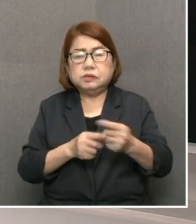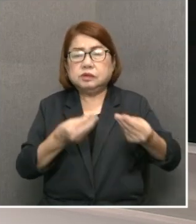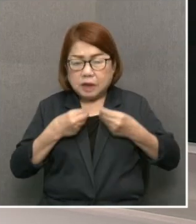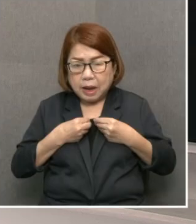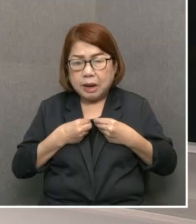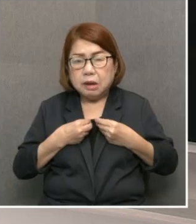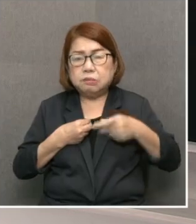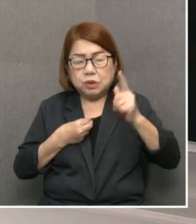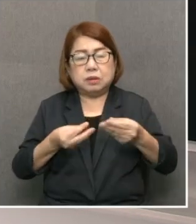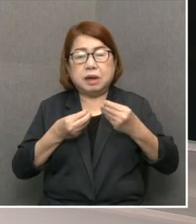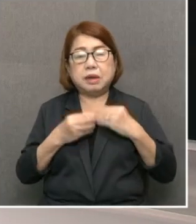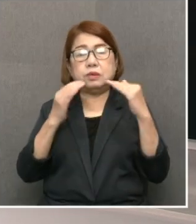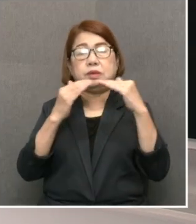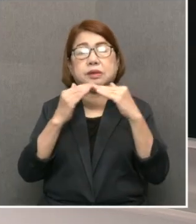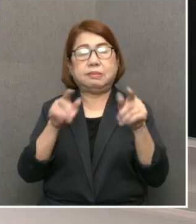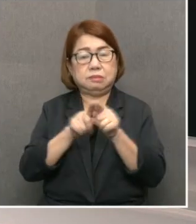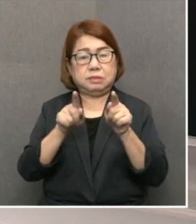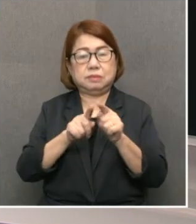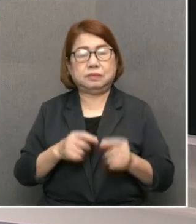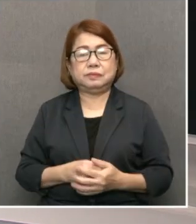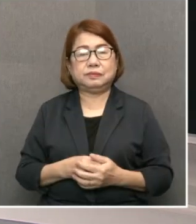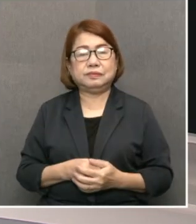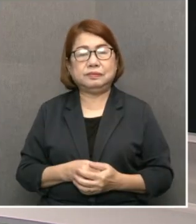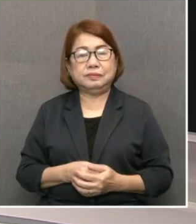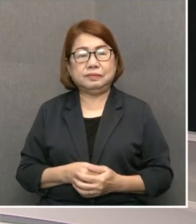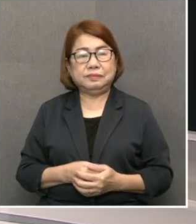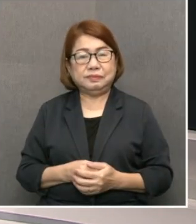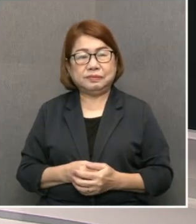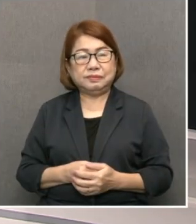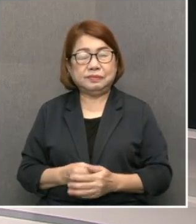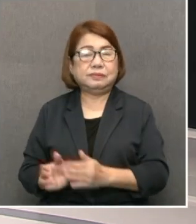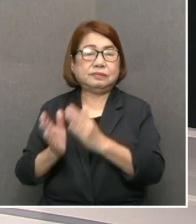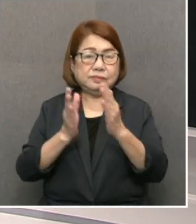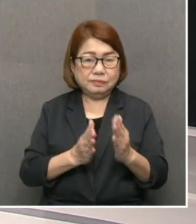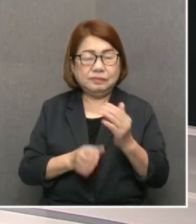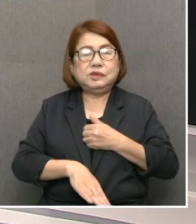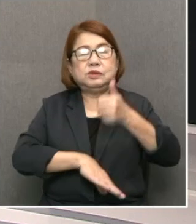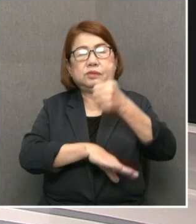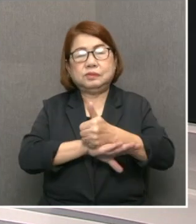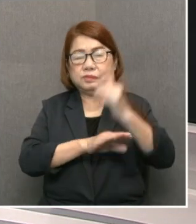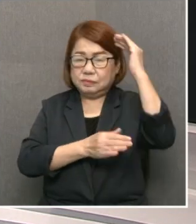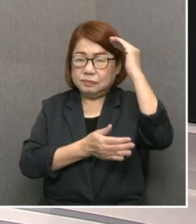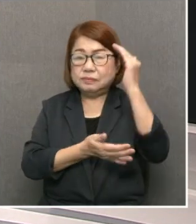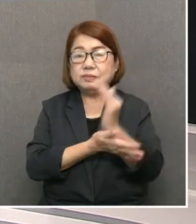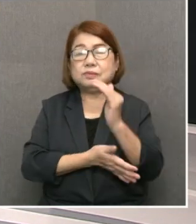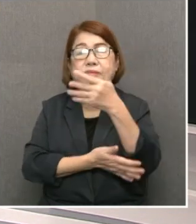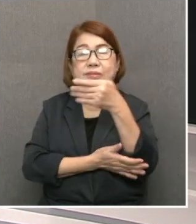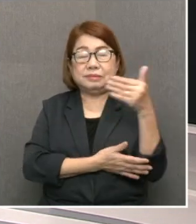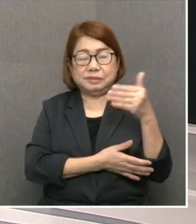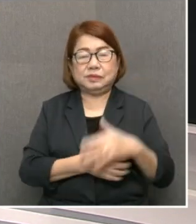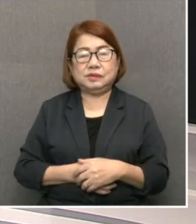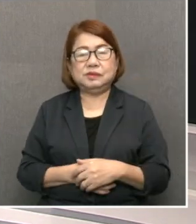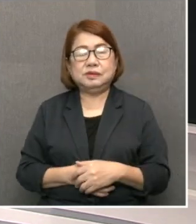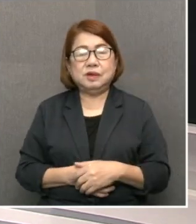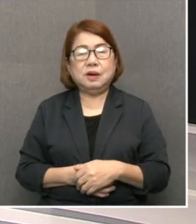ช่นกันค่ะถัดมาจากท่านนายกนะคะก็คือทางด้านของพลตำรวจเอกต่อศักดิ์สุขวิมลนะคะผู้บัญช